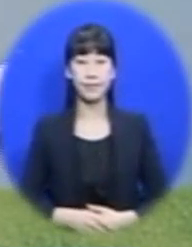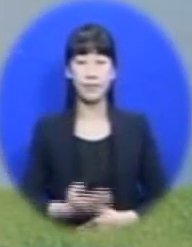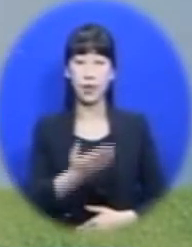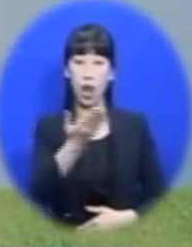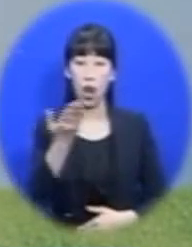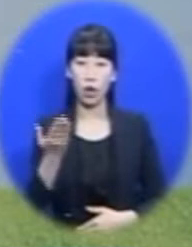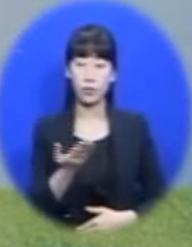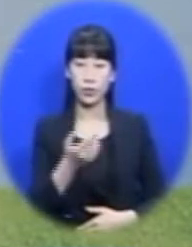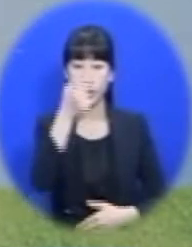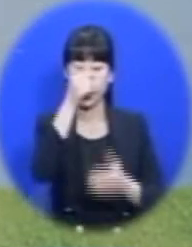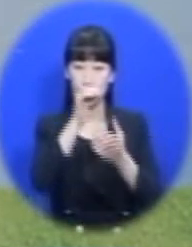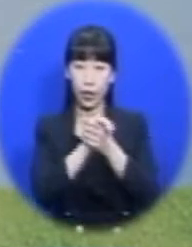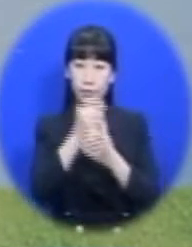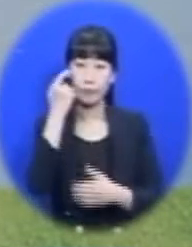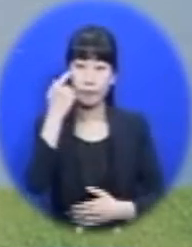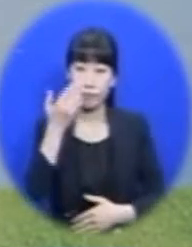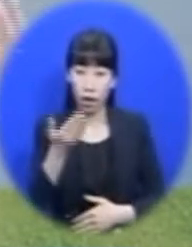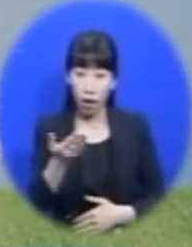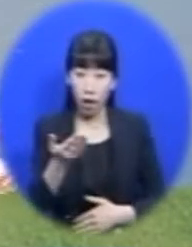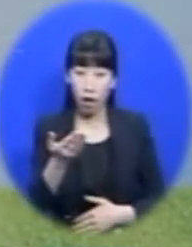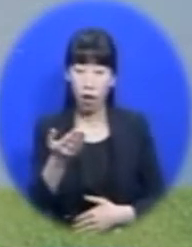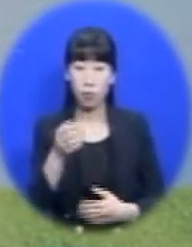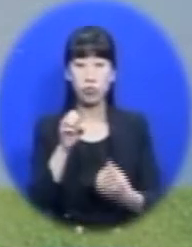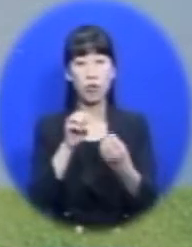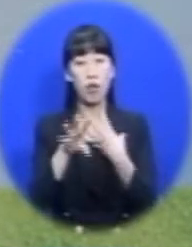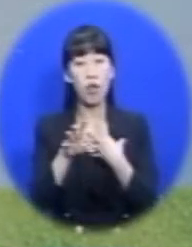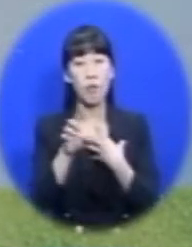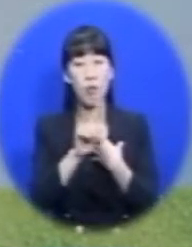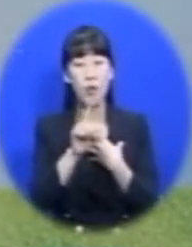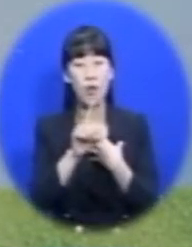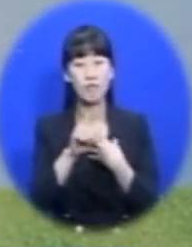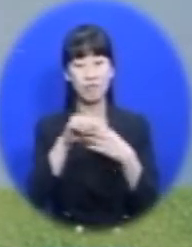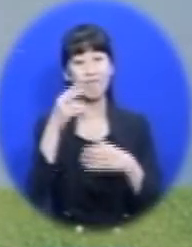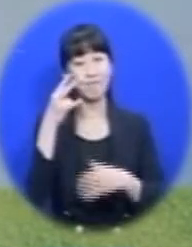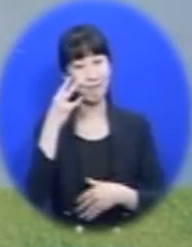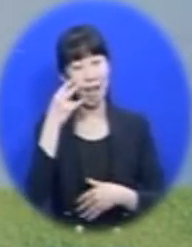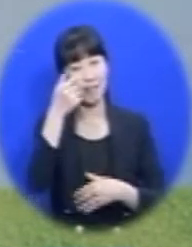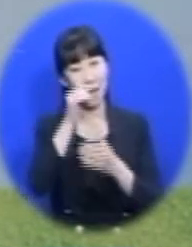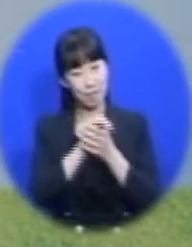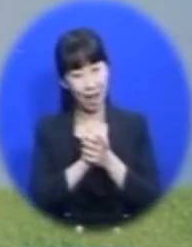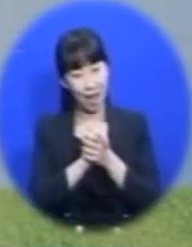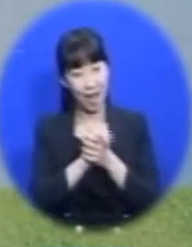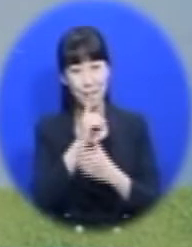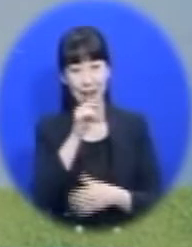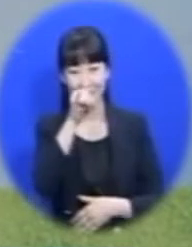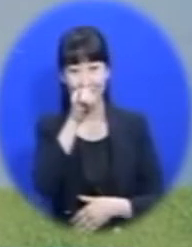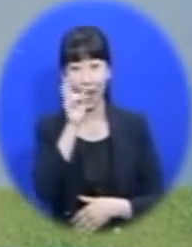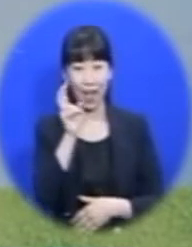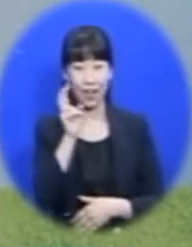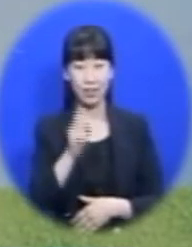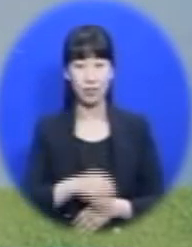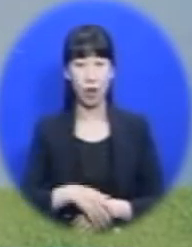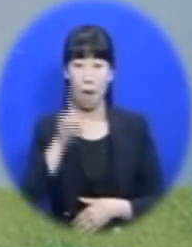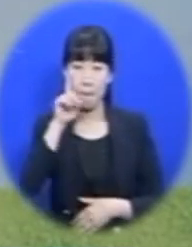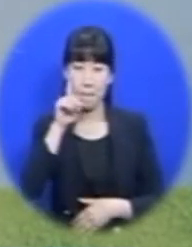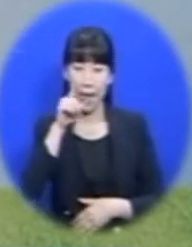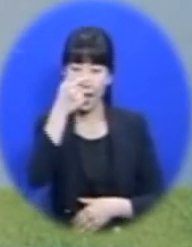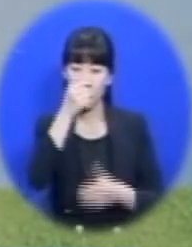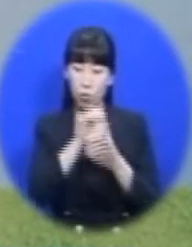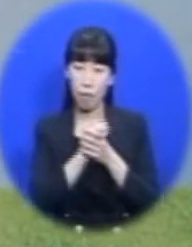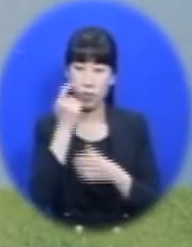기도하십니까? 이렇게 물으면 다 기도하신다고 그럴 거예요. 매일 기도하십니까? 그렇게 물어도 아마 우리